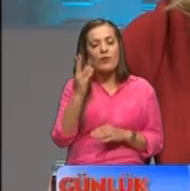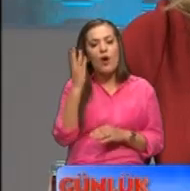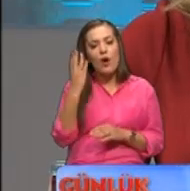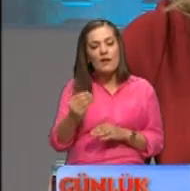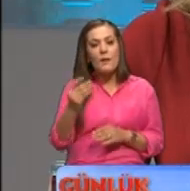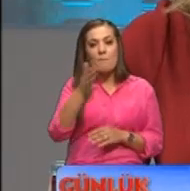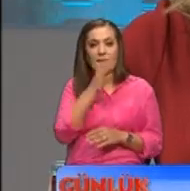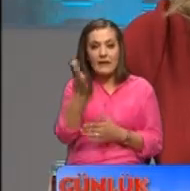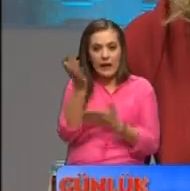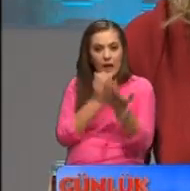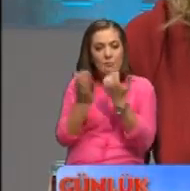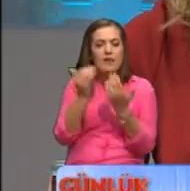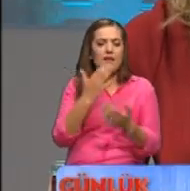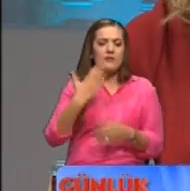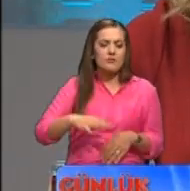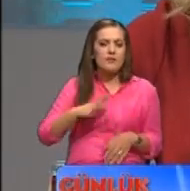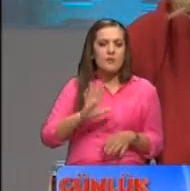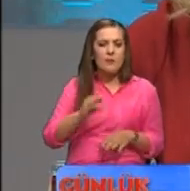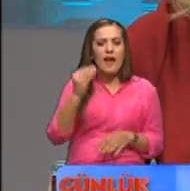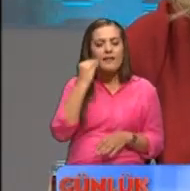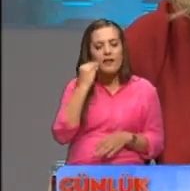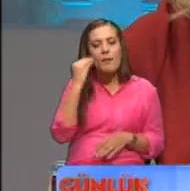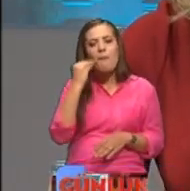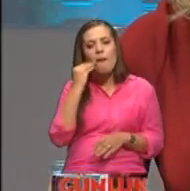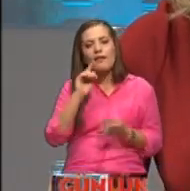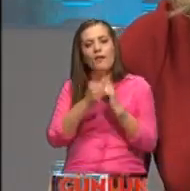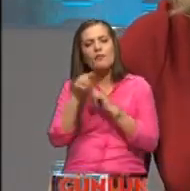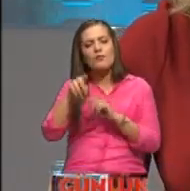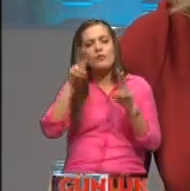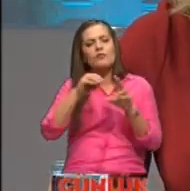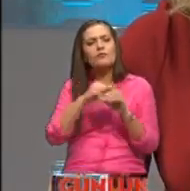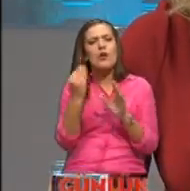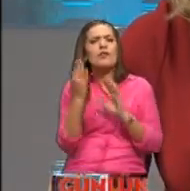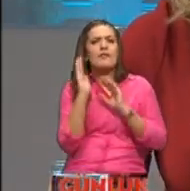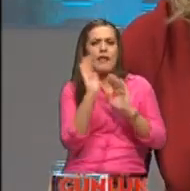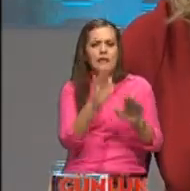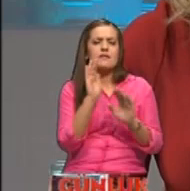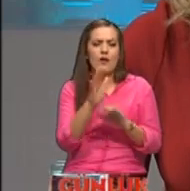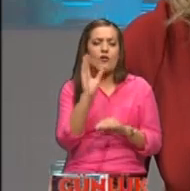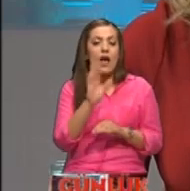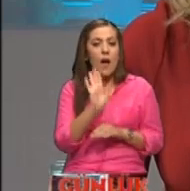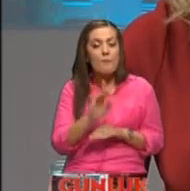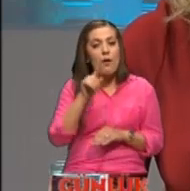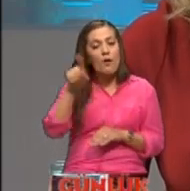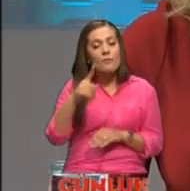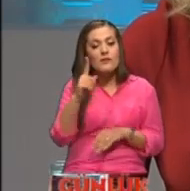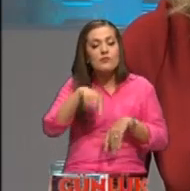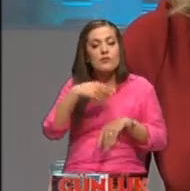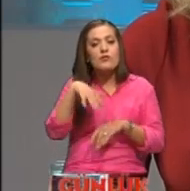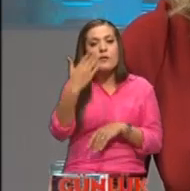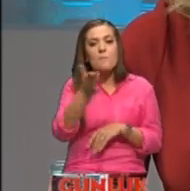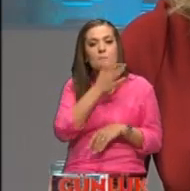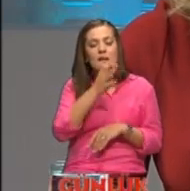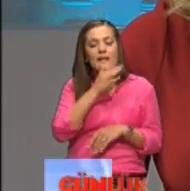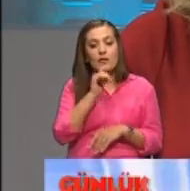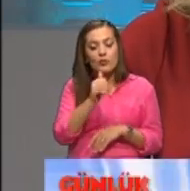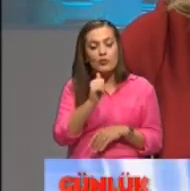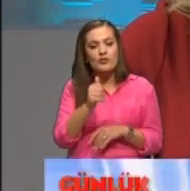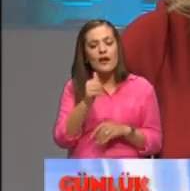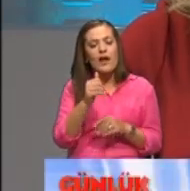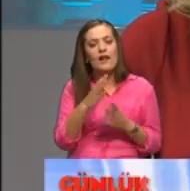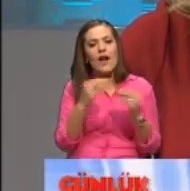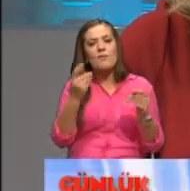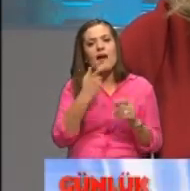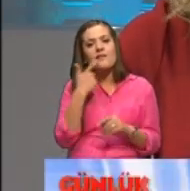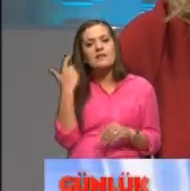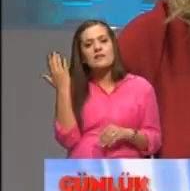bilgi almalarını istiyoruz. Tabii anneanneler, babaanneler bu konuda çok destek oluyor. Ama onların da bir süre sonra bilgiler güncelliğini